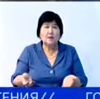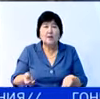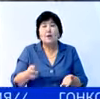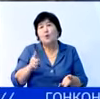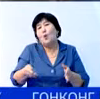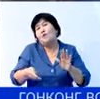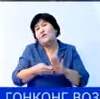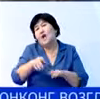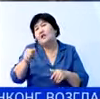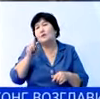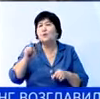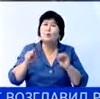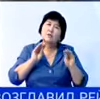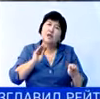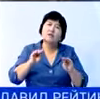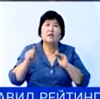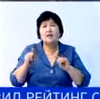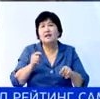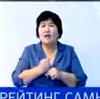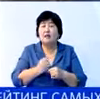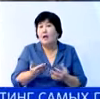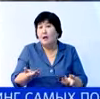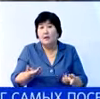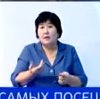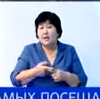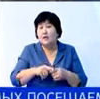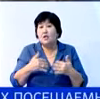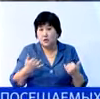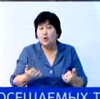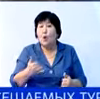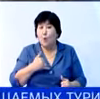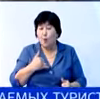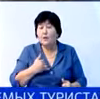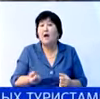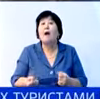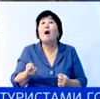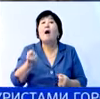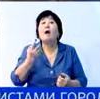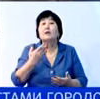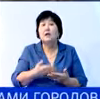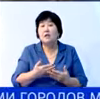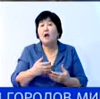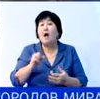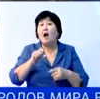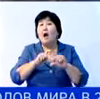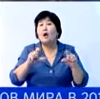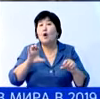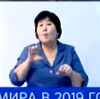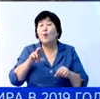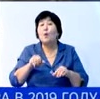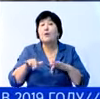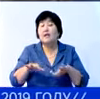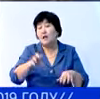Тот взятки берет, тот это делает, да, и вот сейчас у нас, оказывается, даже в агентстве по делам